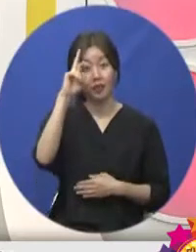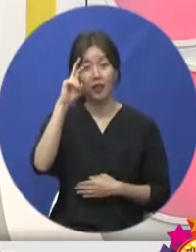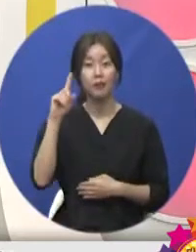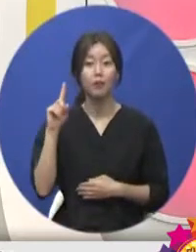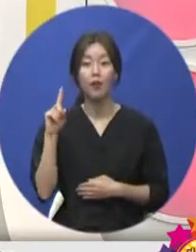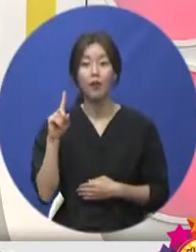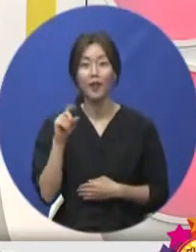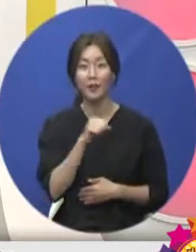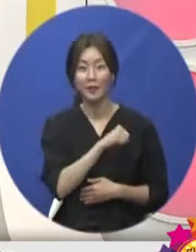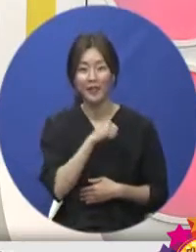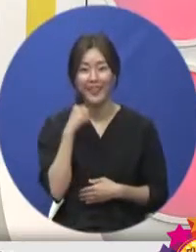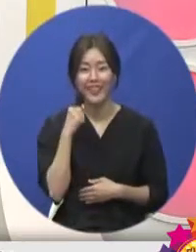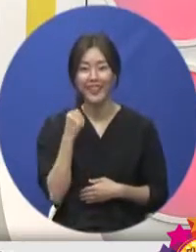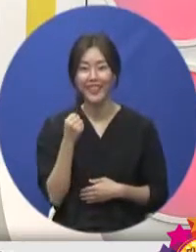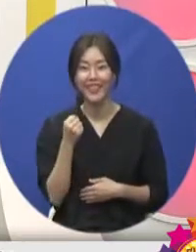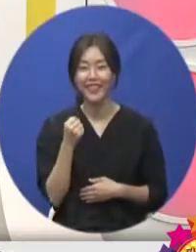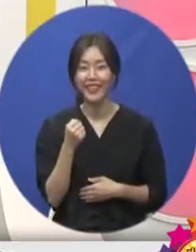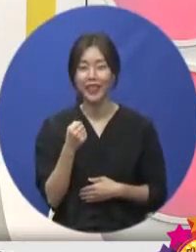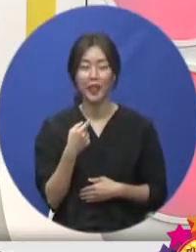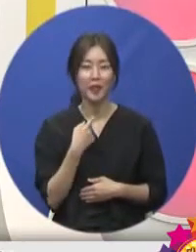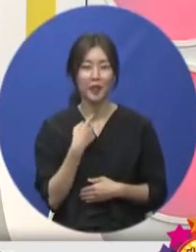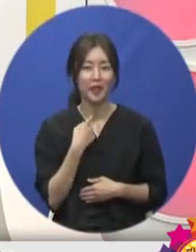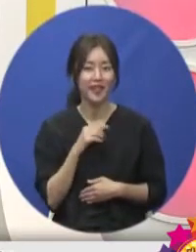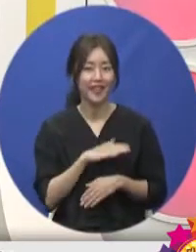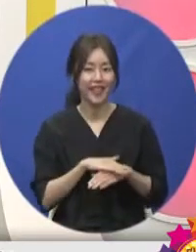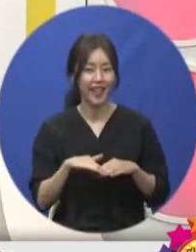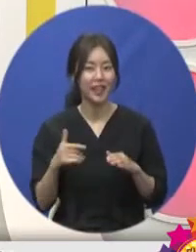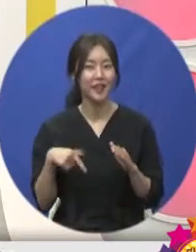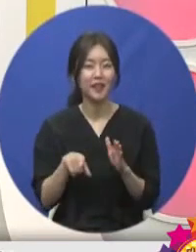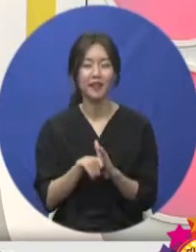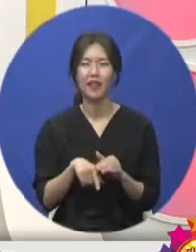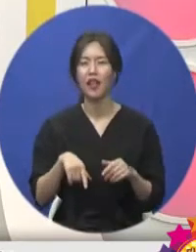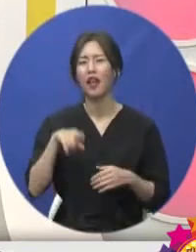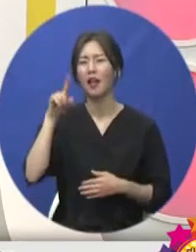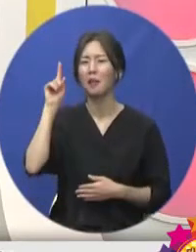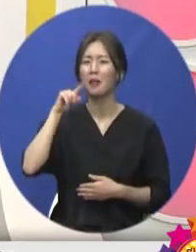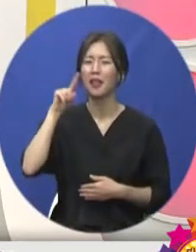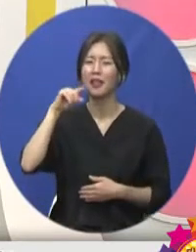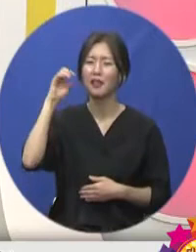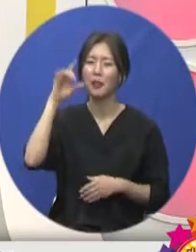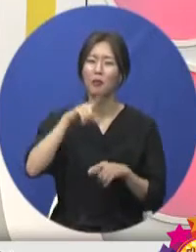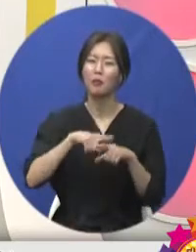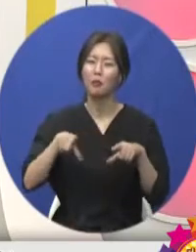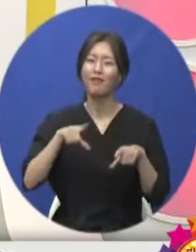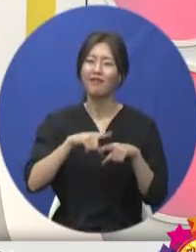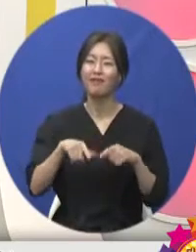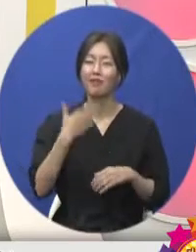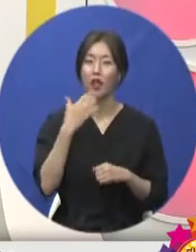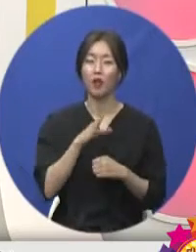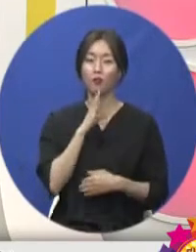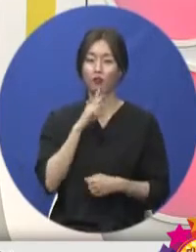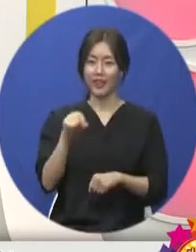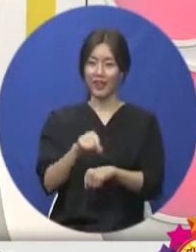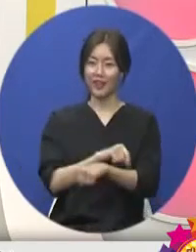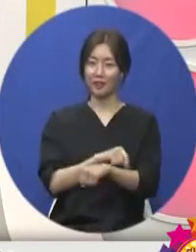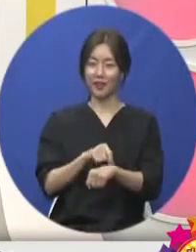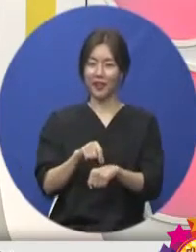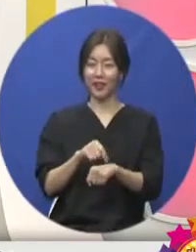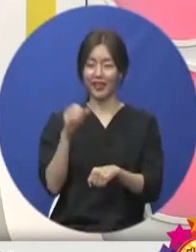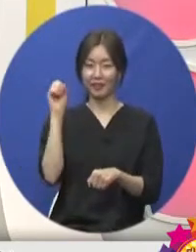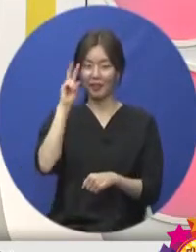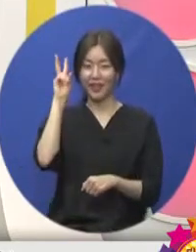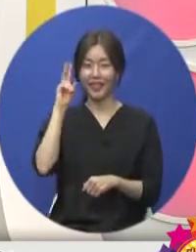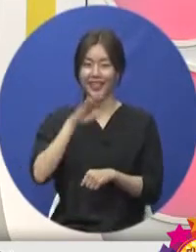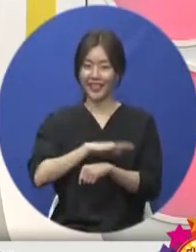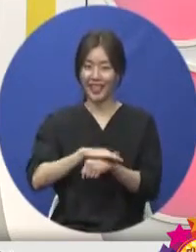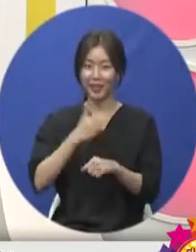어떤 보양식을 드셨어요? 목소리 잘 나오게. 뭐 맨날 먹는 거 먹지에 뭐. 그래, 갑자기 특별한 거 먹으면 깜짝 놀란다, 그죠?